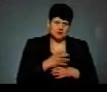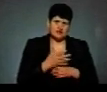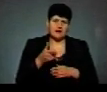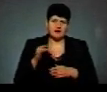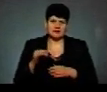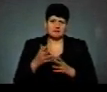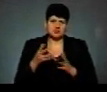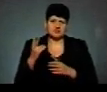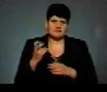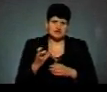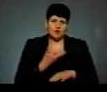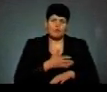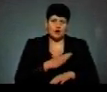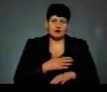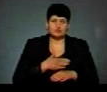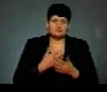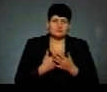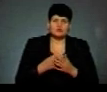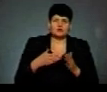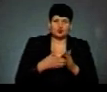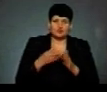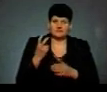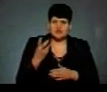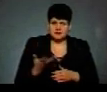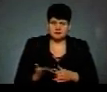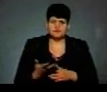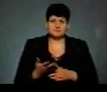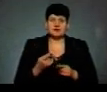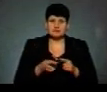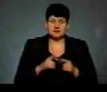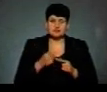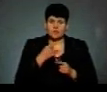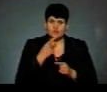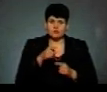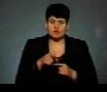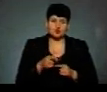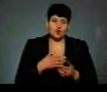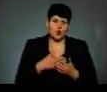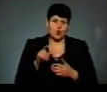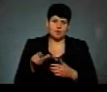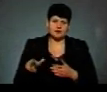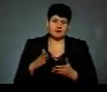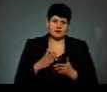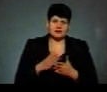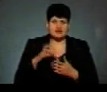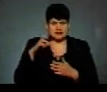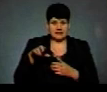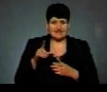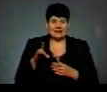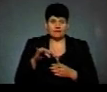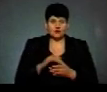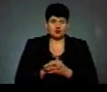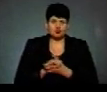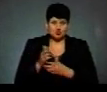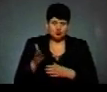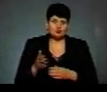більше 200, то, наприклад, поляків у нас є біля 200. До речі, що свідчить про те, що є і громадян багато з країн Євросоюзу. Ну і інші